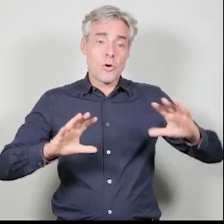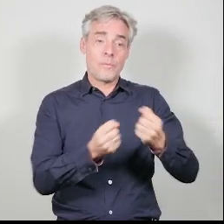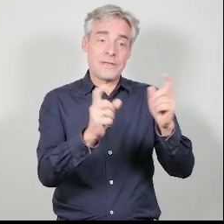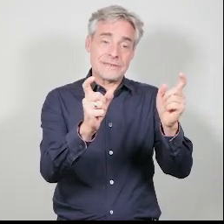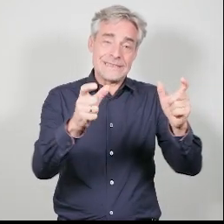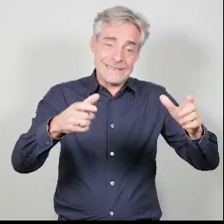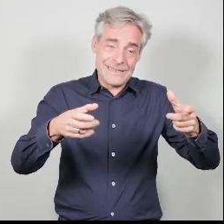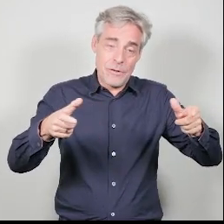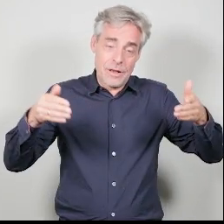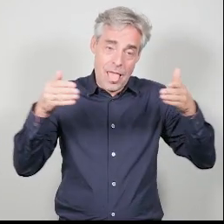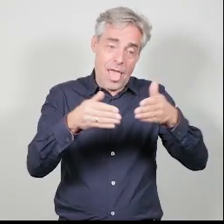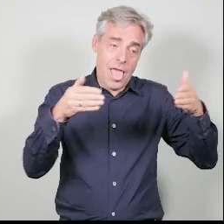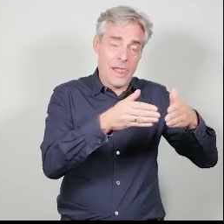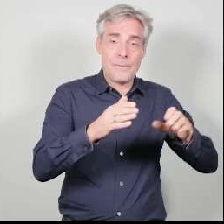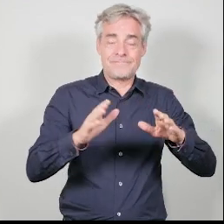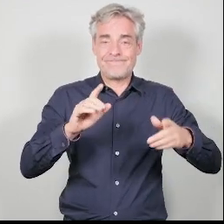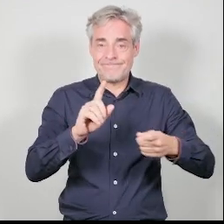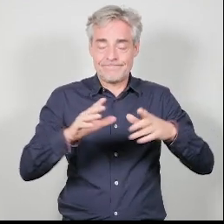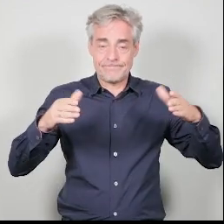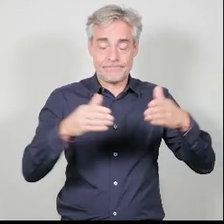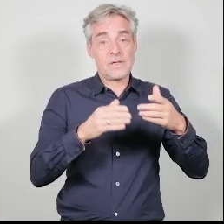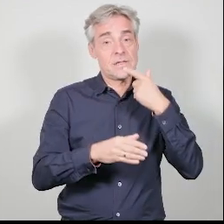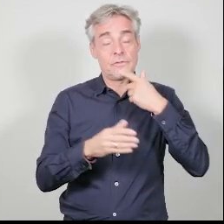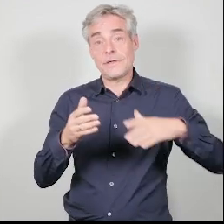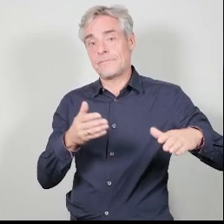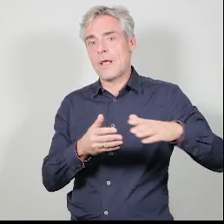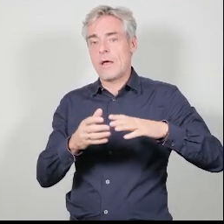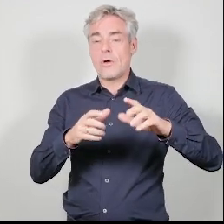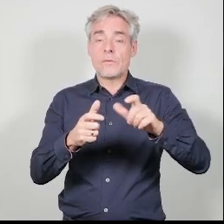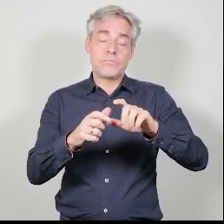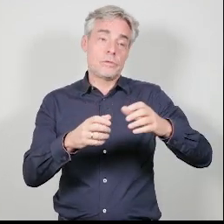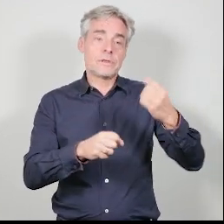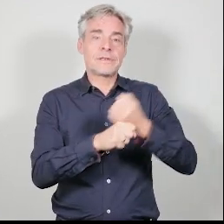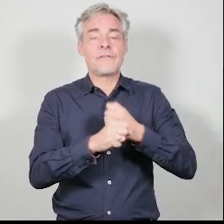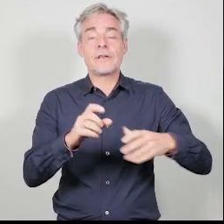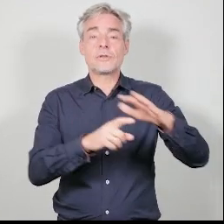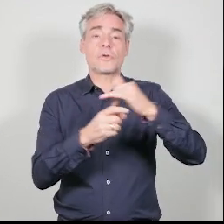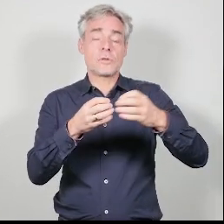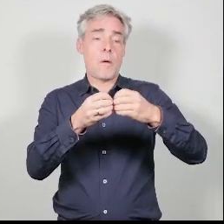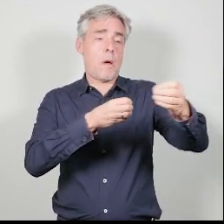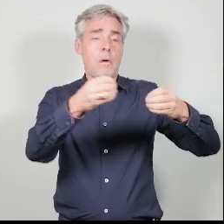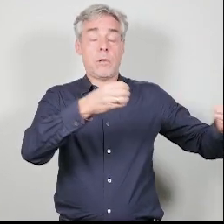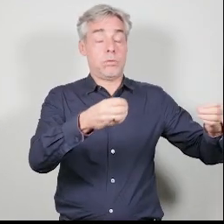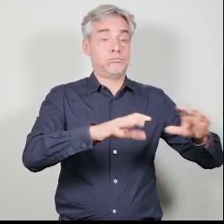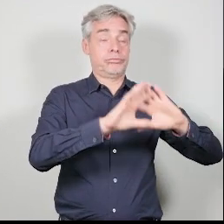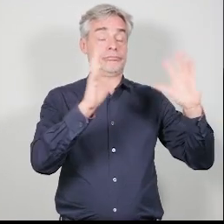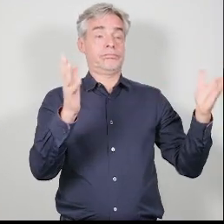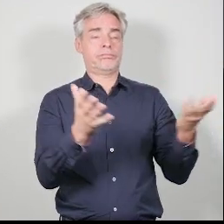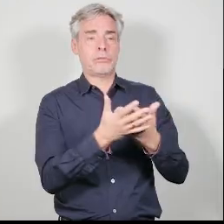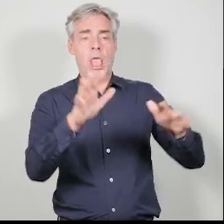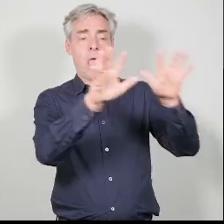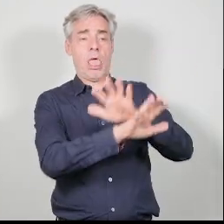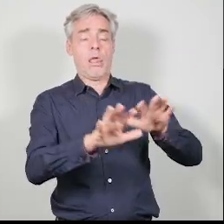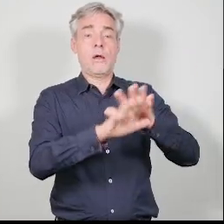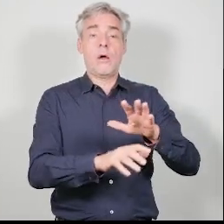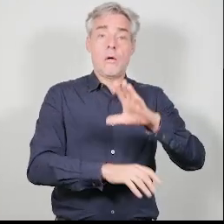compétences. D'où une distribution, en fait, une division du travail social entre différents acteurs, professionnels